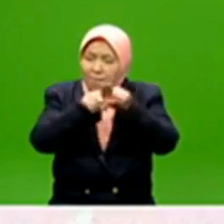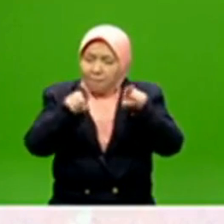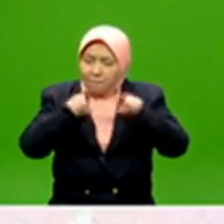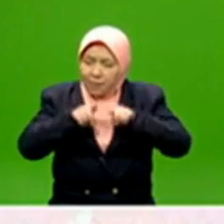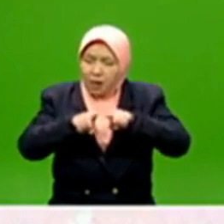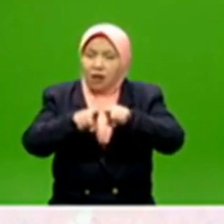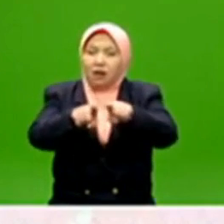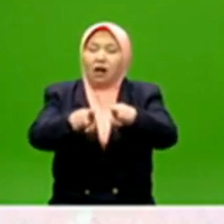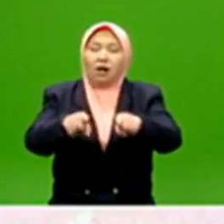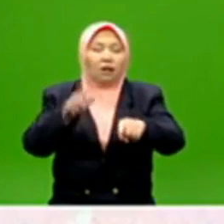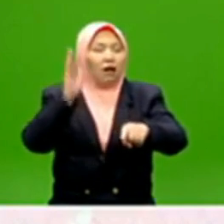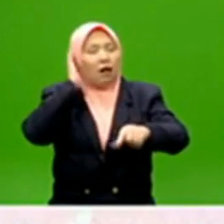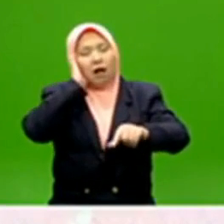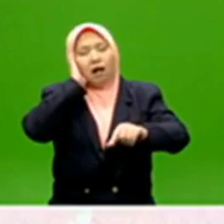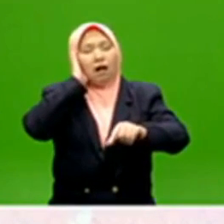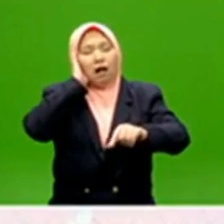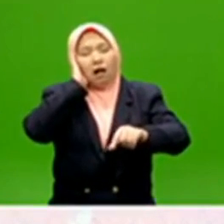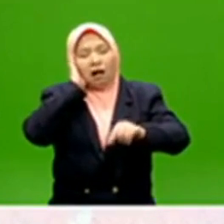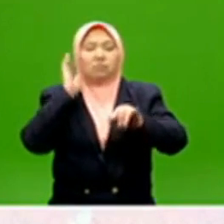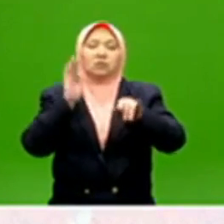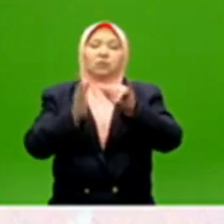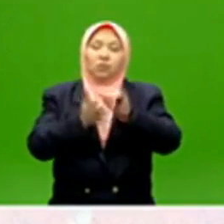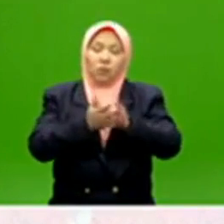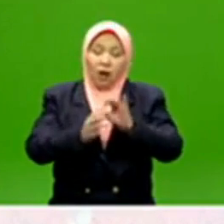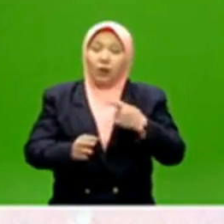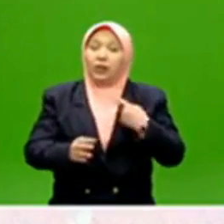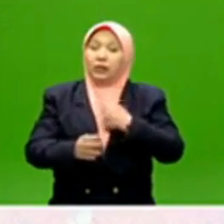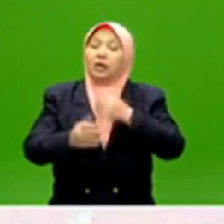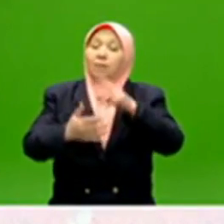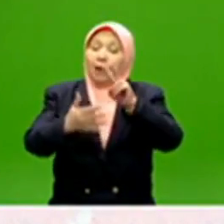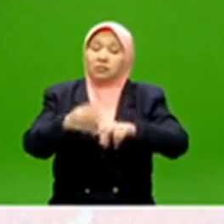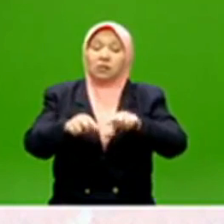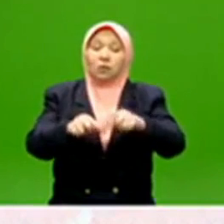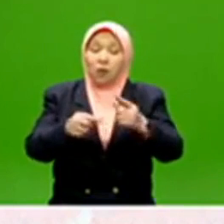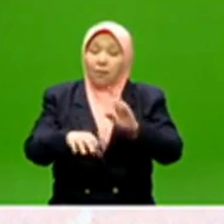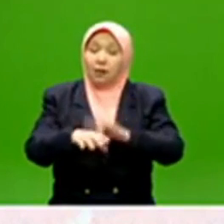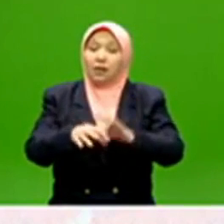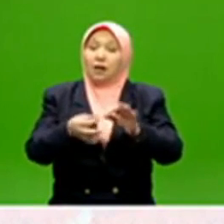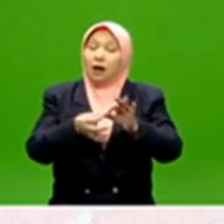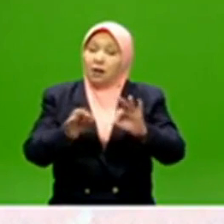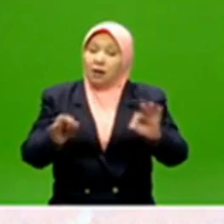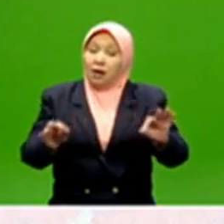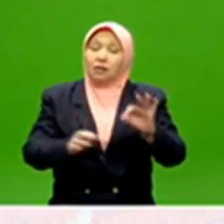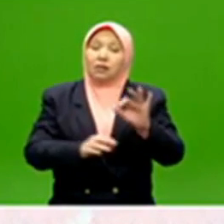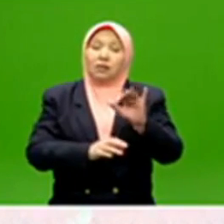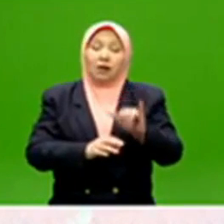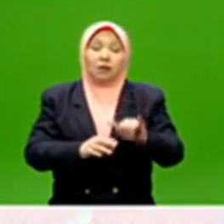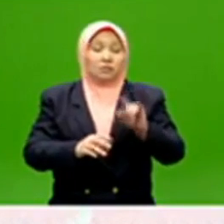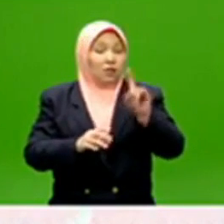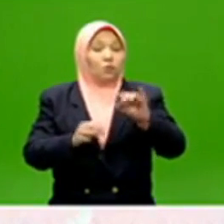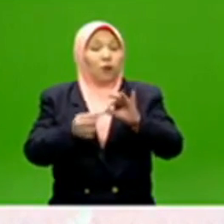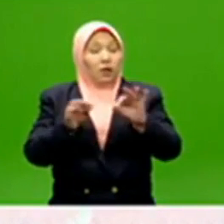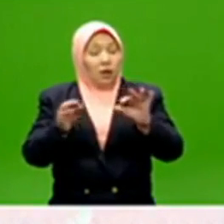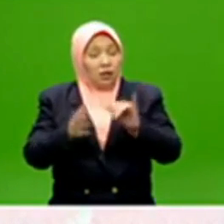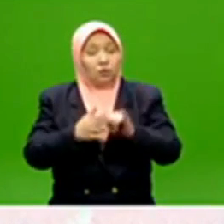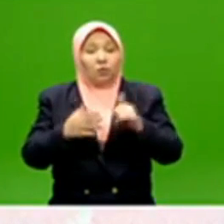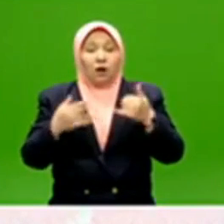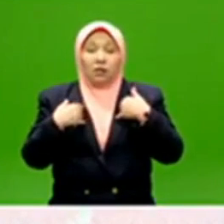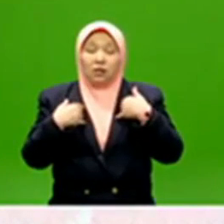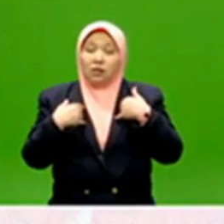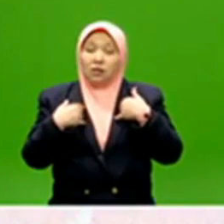tapi ia juga salah satu bentuk bila ditebak campurkan apatah lagi pada ayat yang satu ayat 223